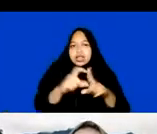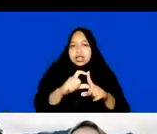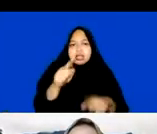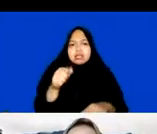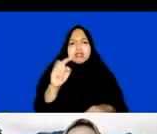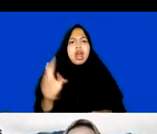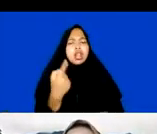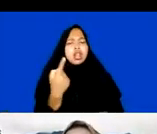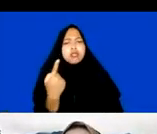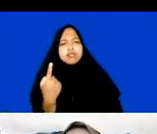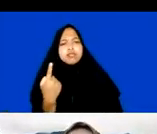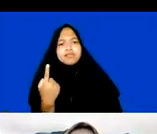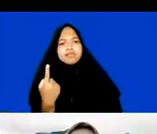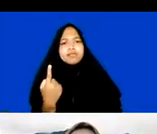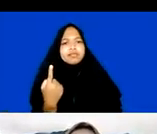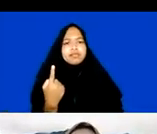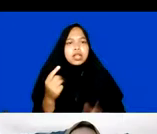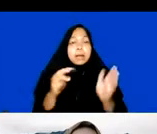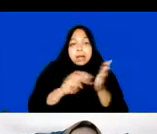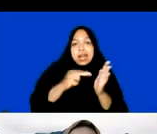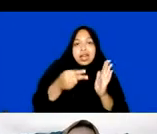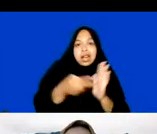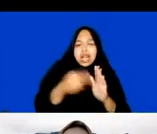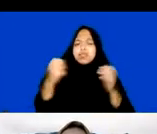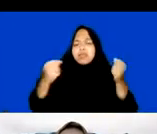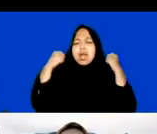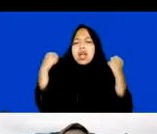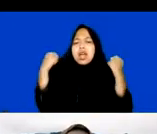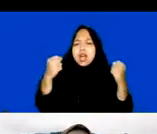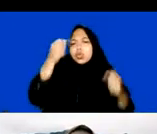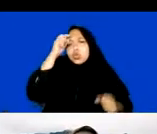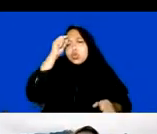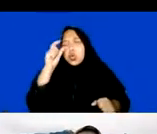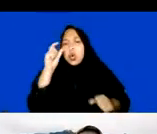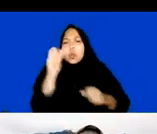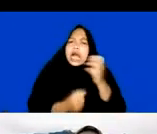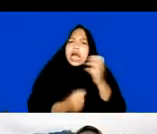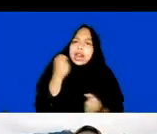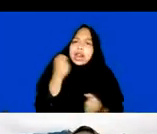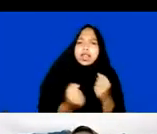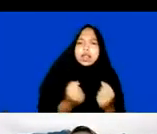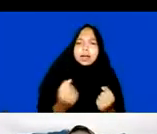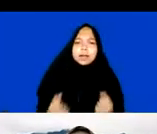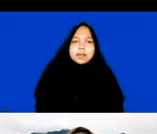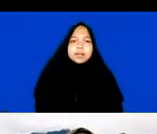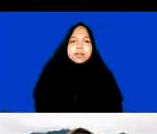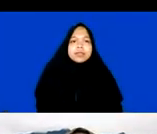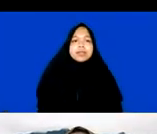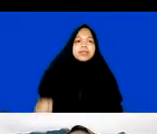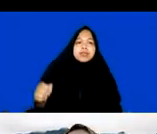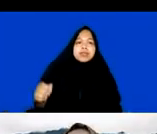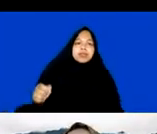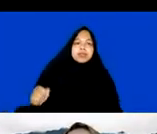satu makna semangat untuk berkarya, makna filosofi di Hospit itu sendiri atau bagaimana Mas? Karena kan